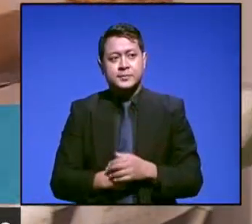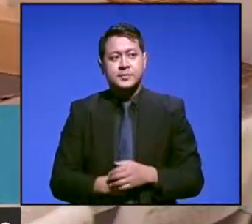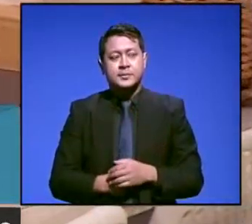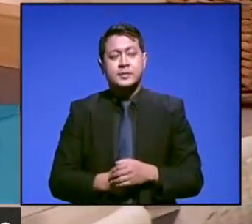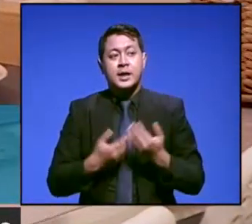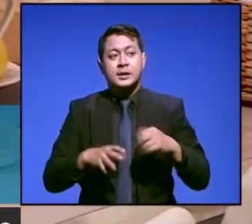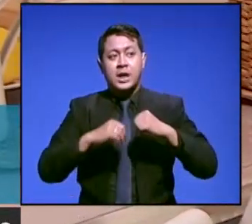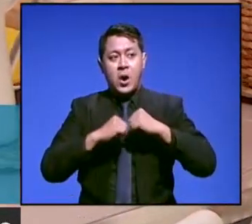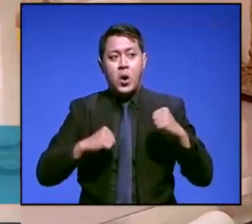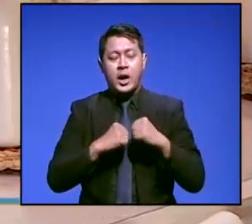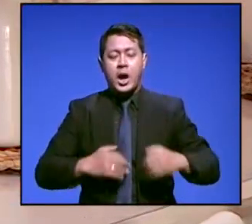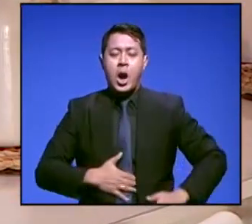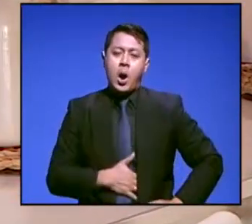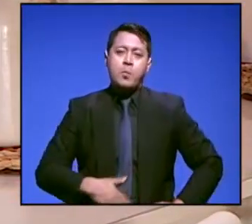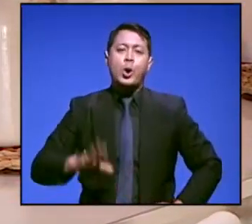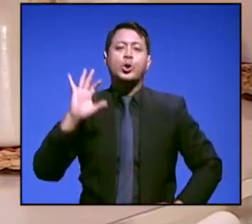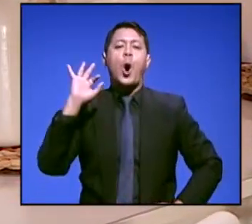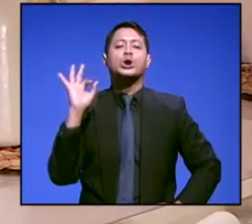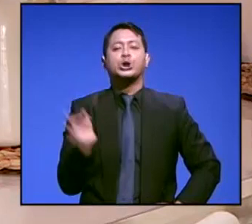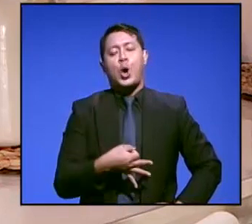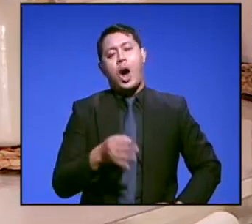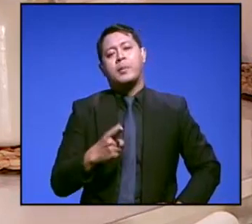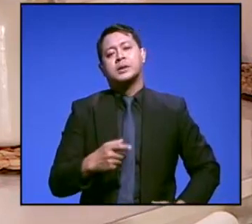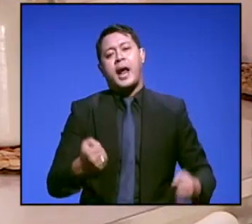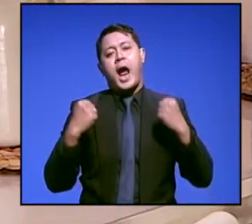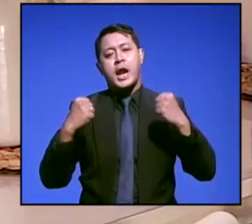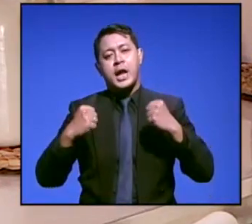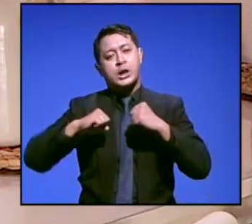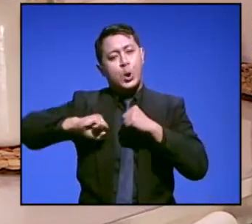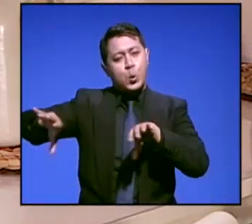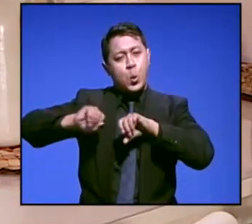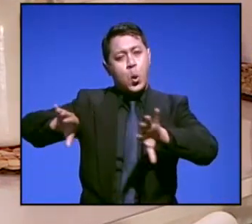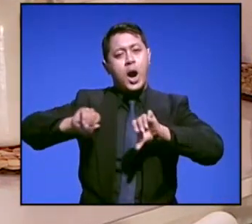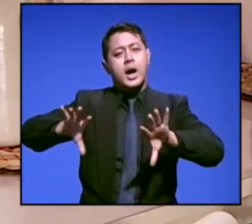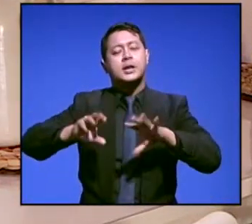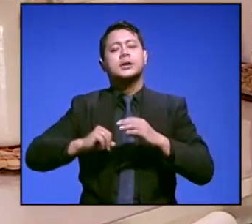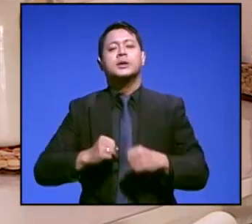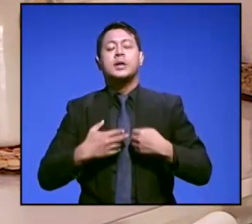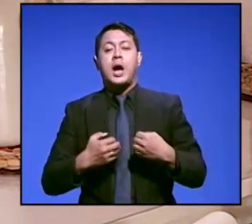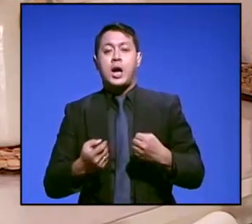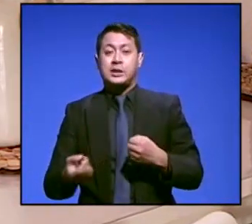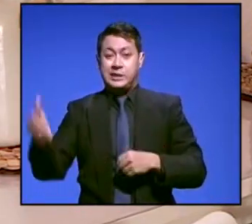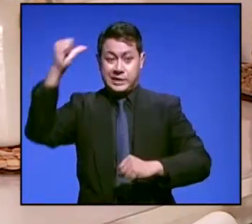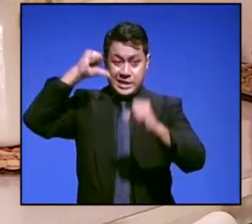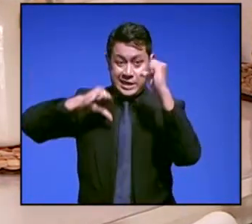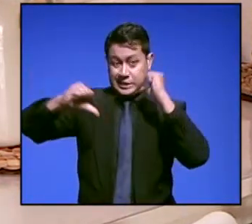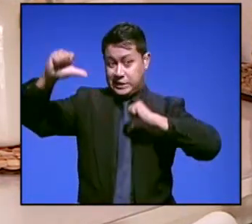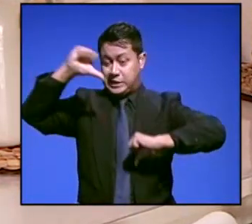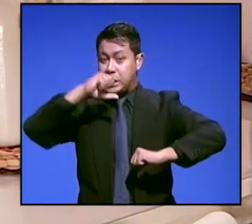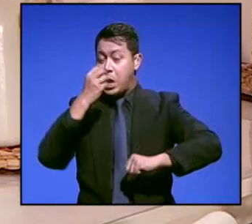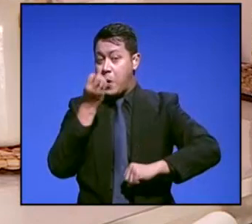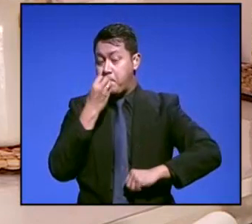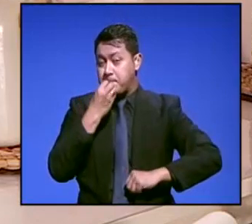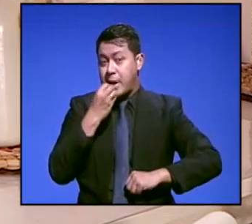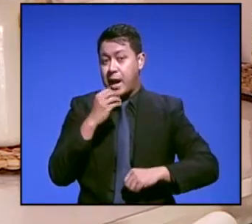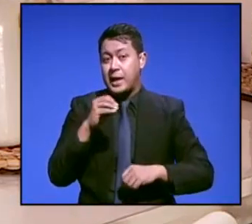Nah, habis olahraga, perut pasti kosong kan? Karena energi sempat terkuras, makanya kita harus recharge lagi dengan makan makanan yang bergizi. Seperti